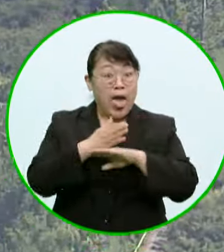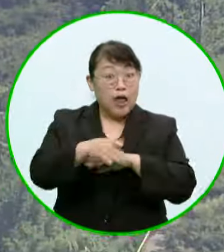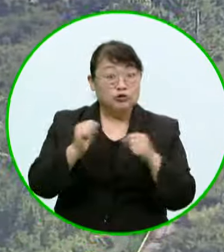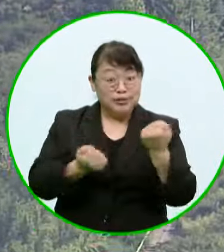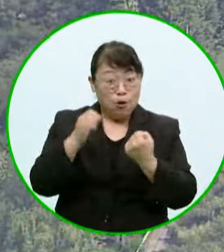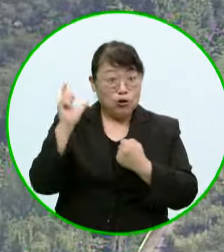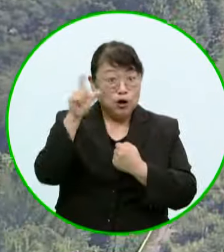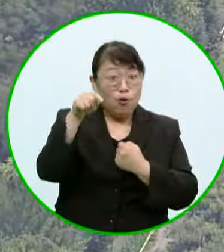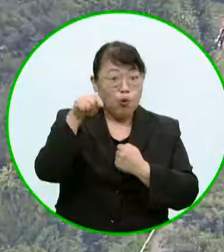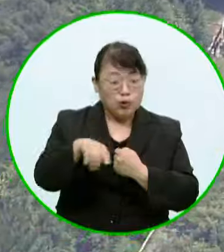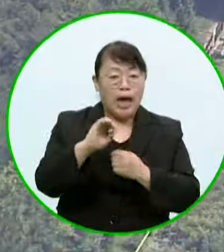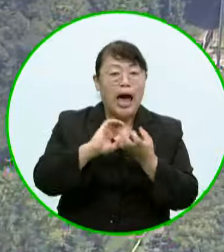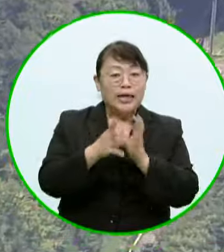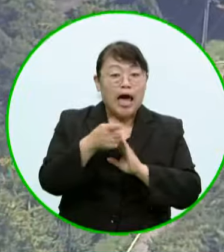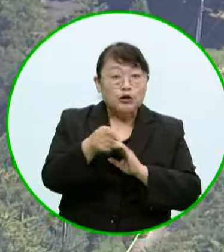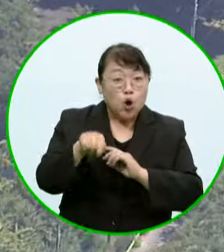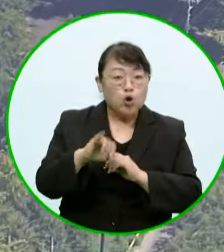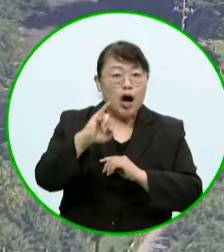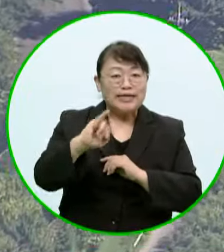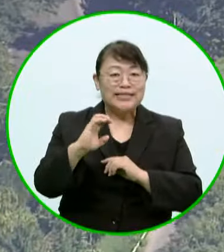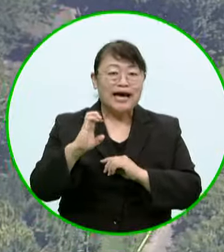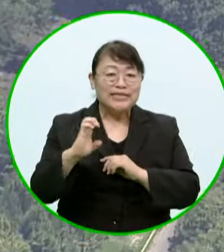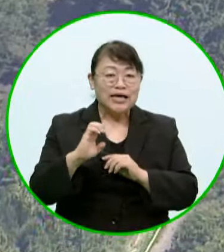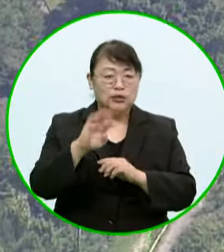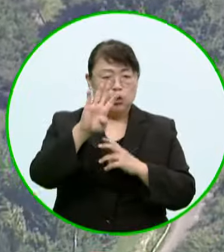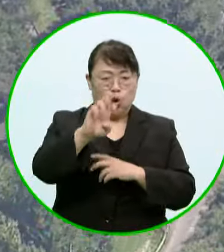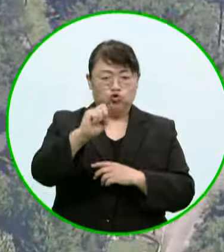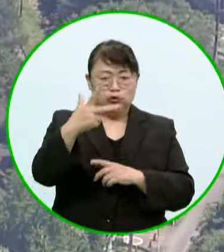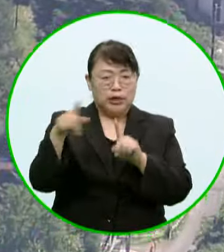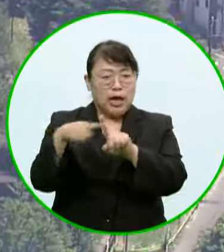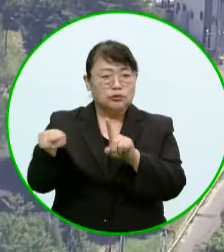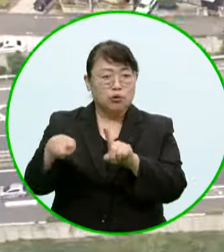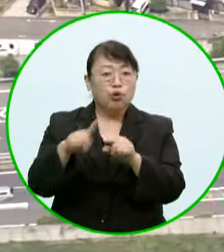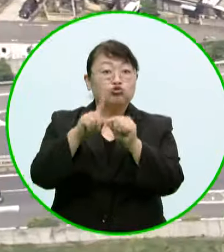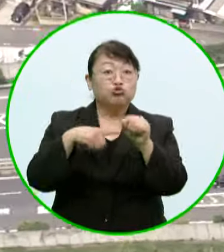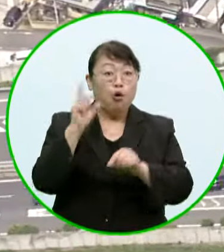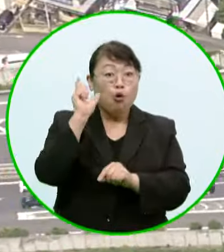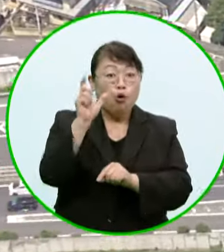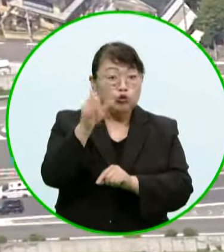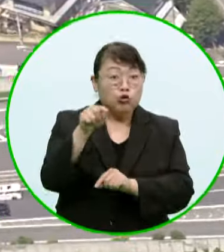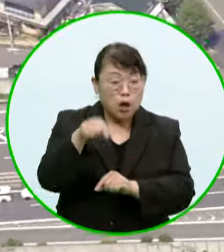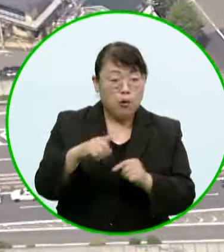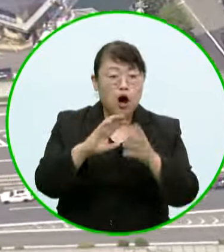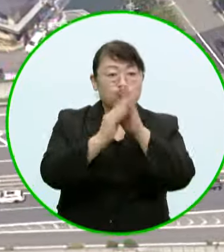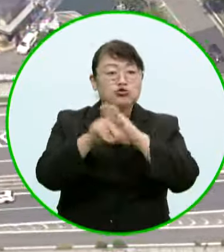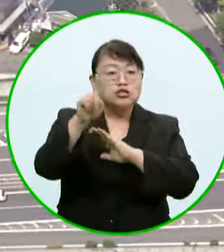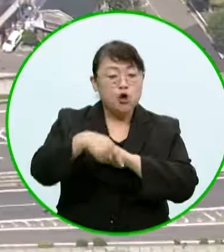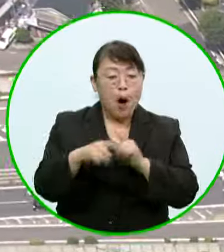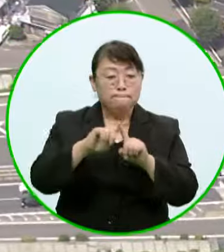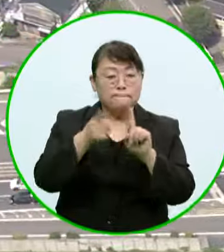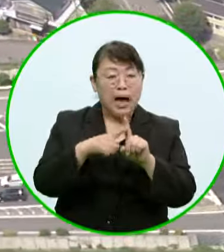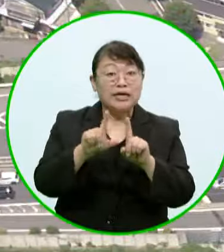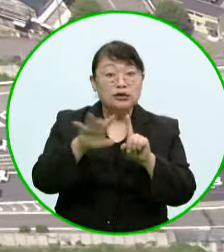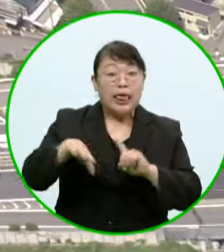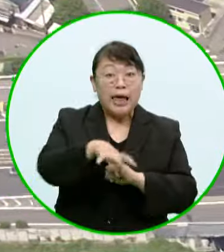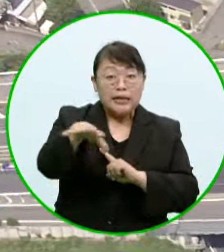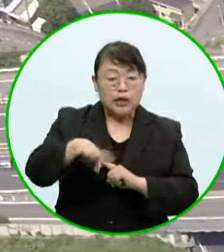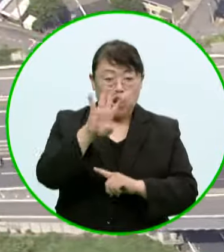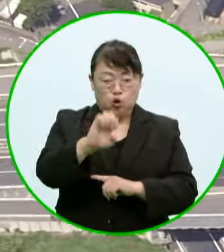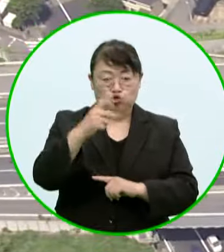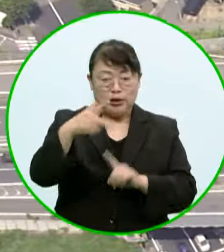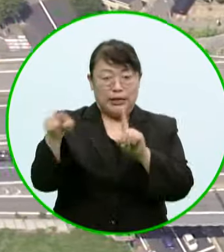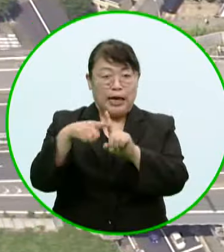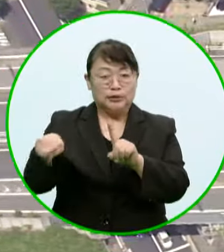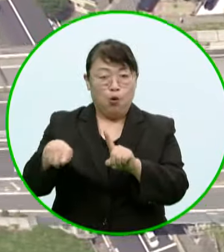車道では花園インターチェンジ付近で47km中央自動車道でも富士のパーキングエリア付近で